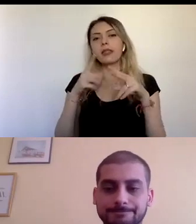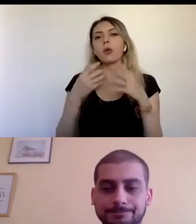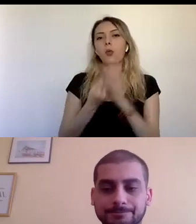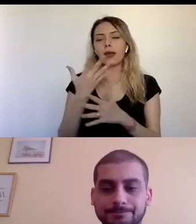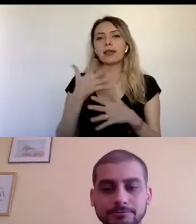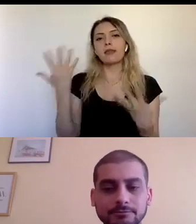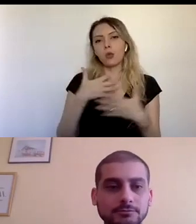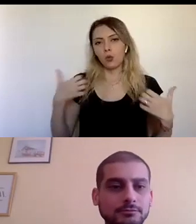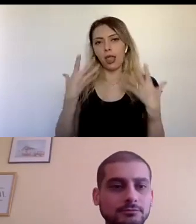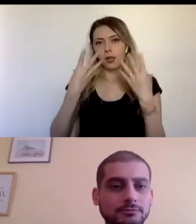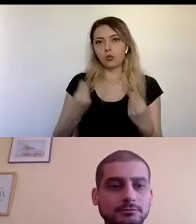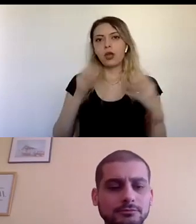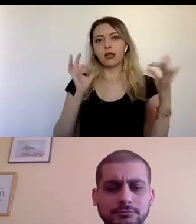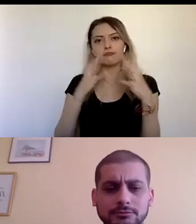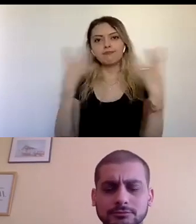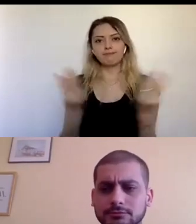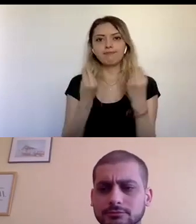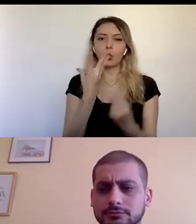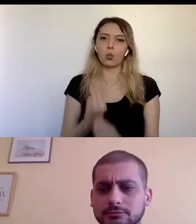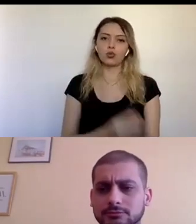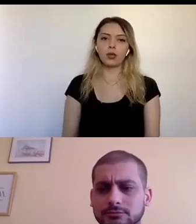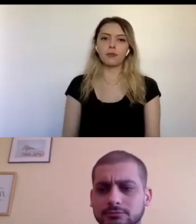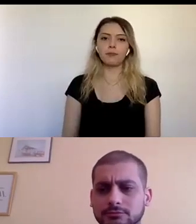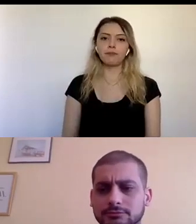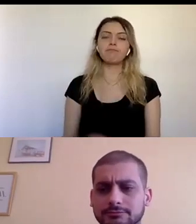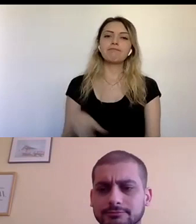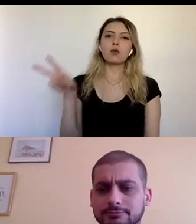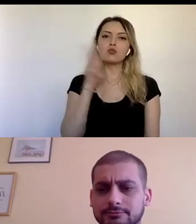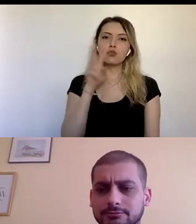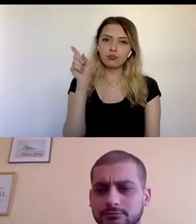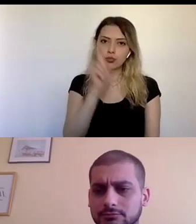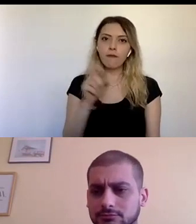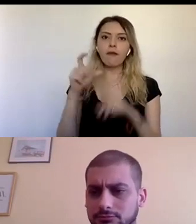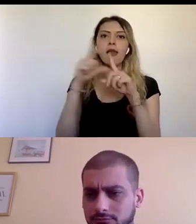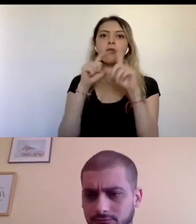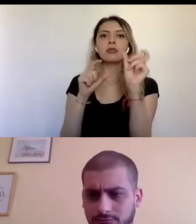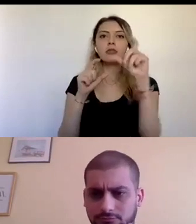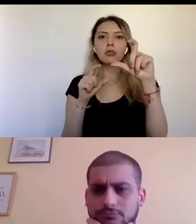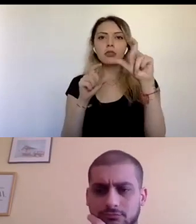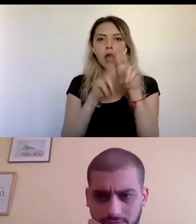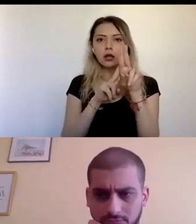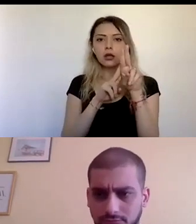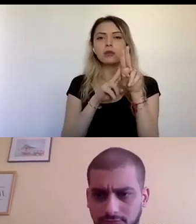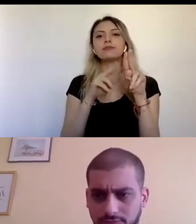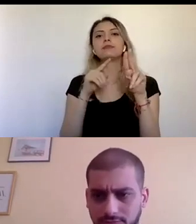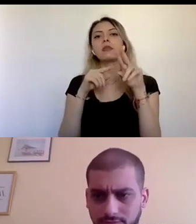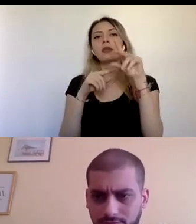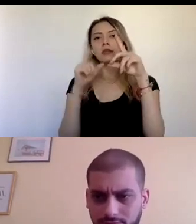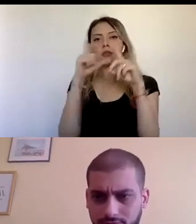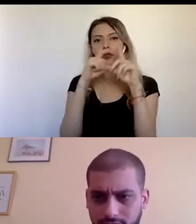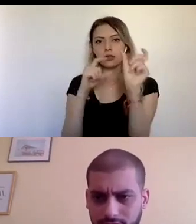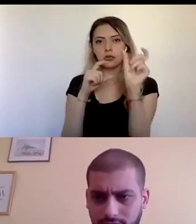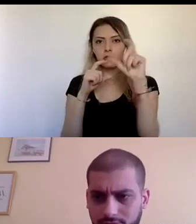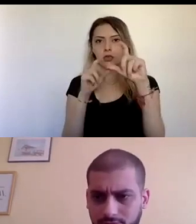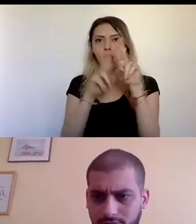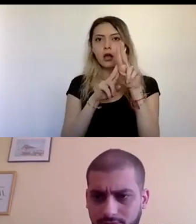Teşekkür ederiz. Bir de DuckDuckGo ile ilgili, yine arama motorları bölümünde anlattığın DuckDuckGo ile ilgili bir şey vardı. Geçen